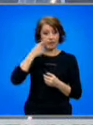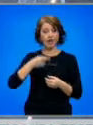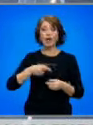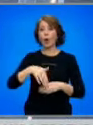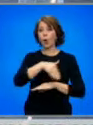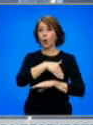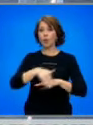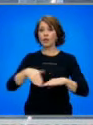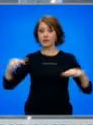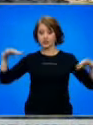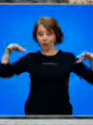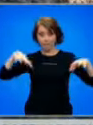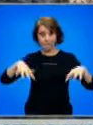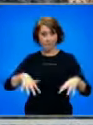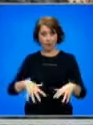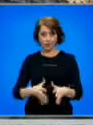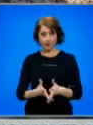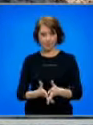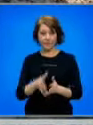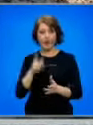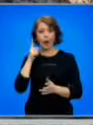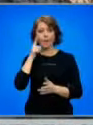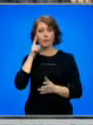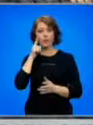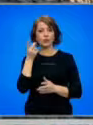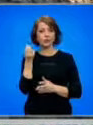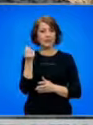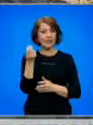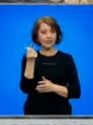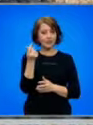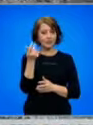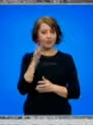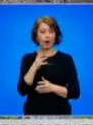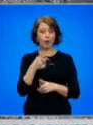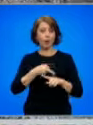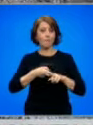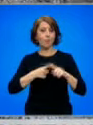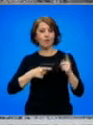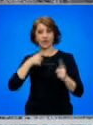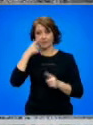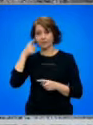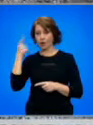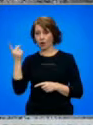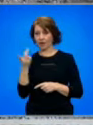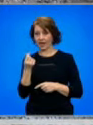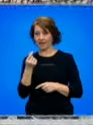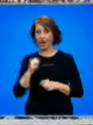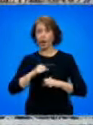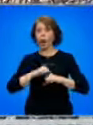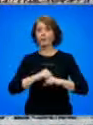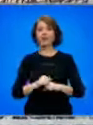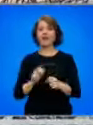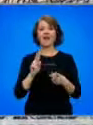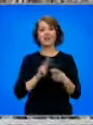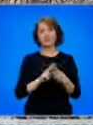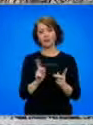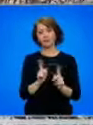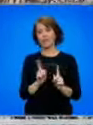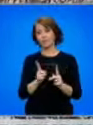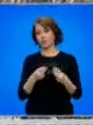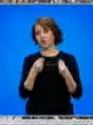свлече надолу. Прогнозната сума, необходима за укрепването на ската, е към 500 000 лева. Община Ветово обаче не може да осигури